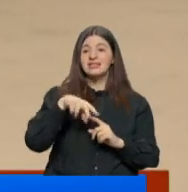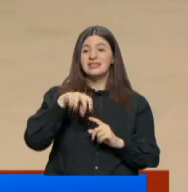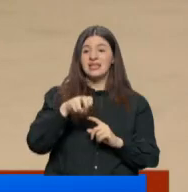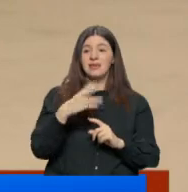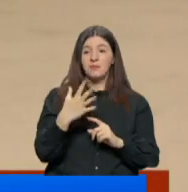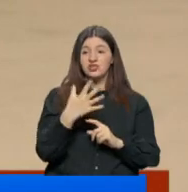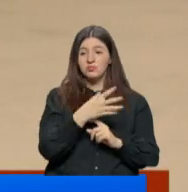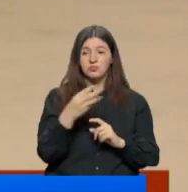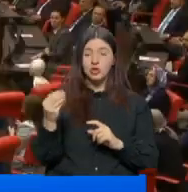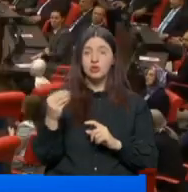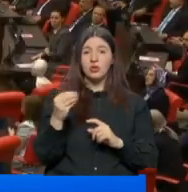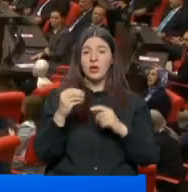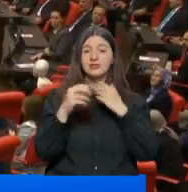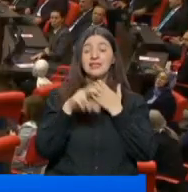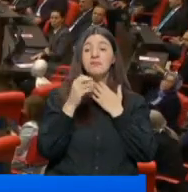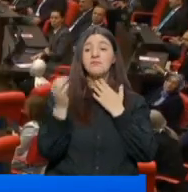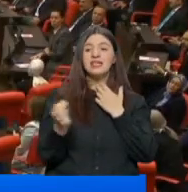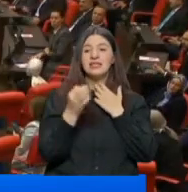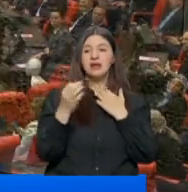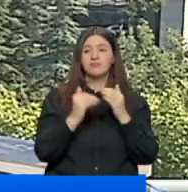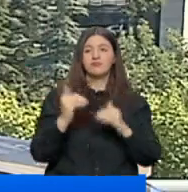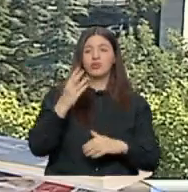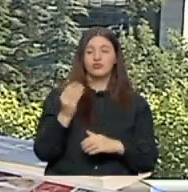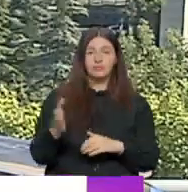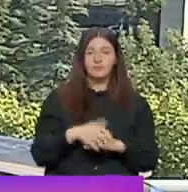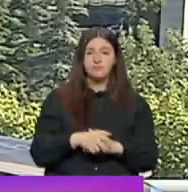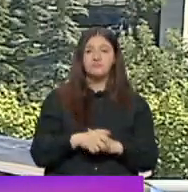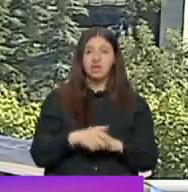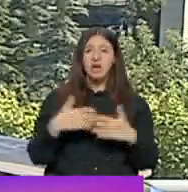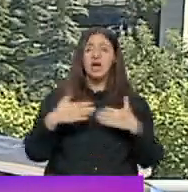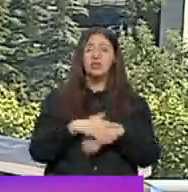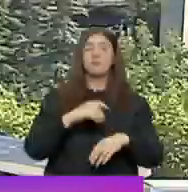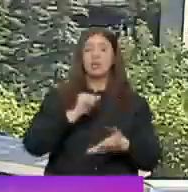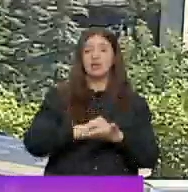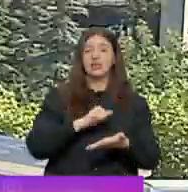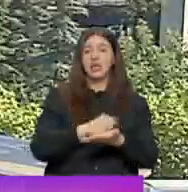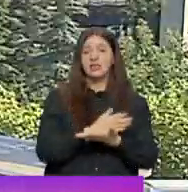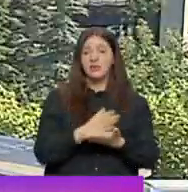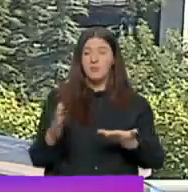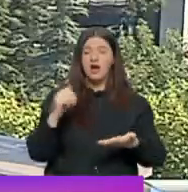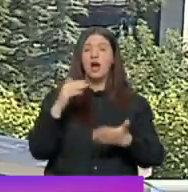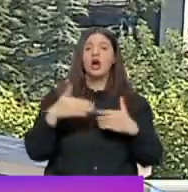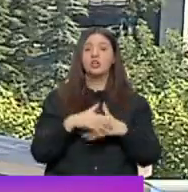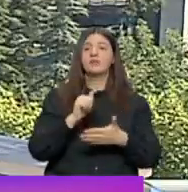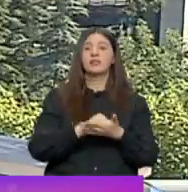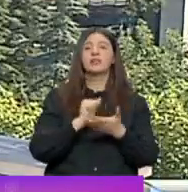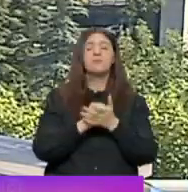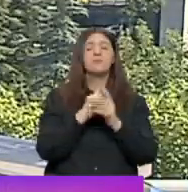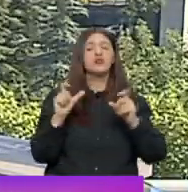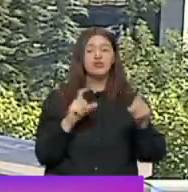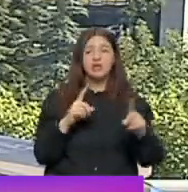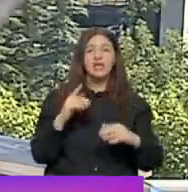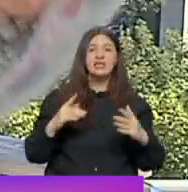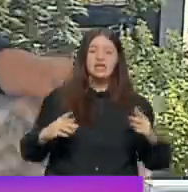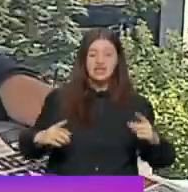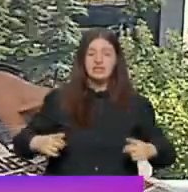milyar 515 milyon 420 bin lira artırılacak. Akşam gazetesiyle devam edelim. Akşam gazetesinin manşeti